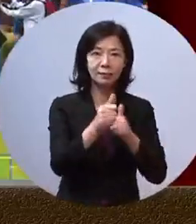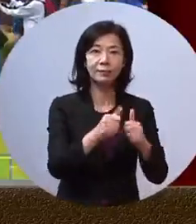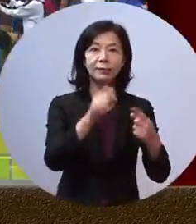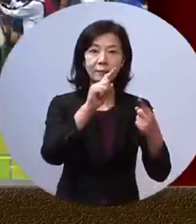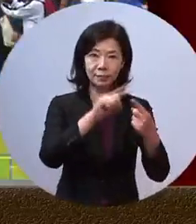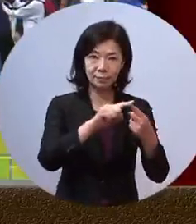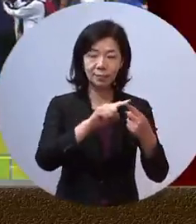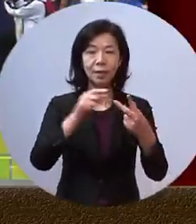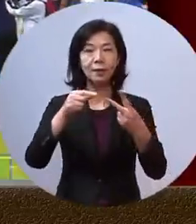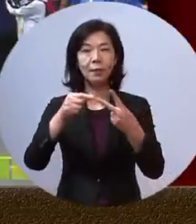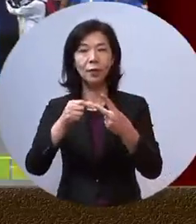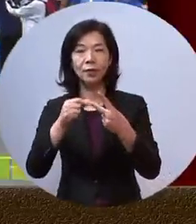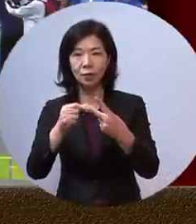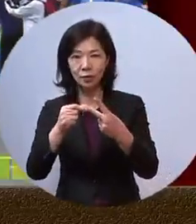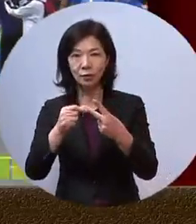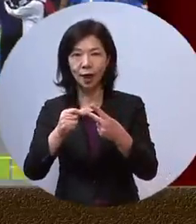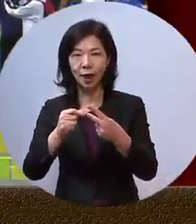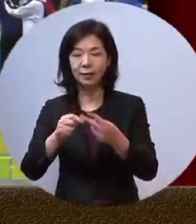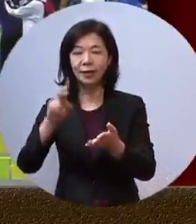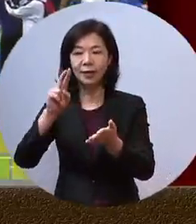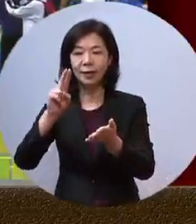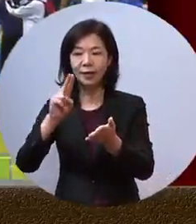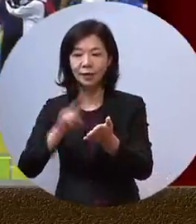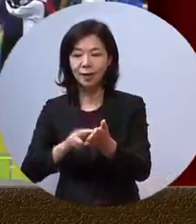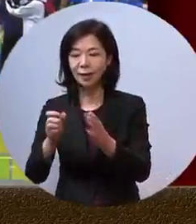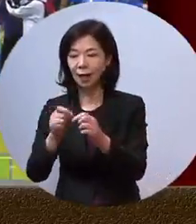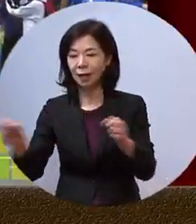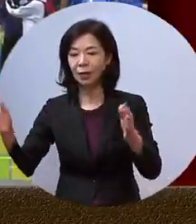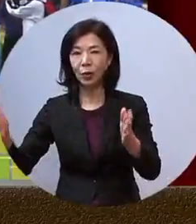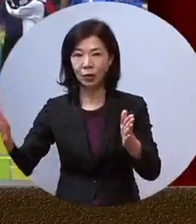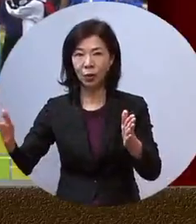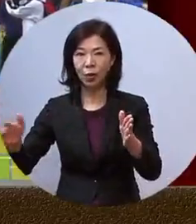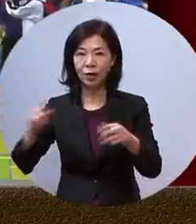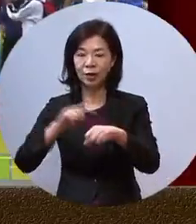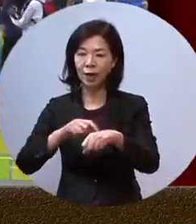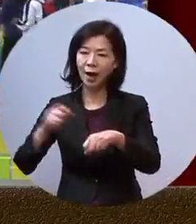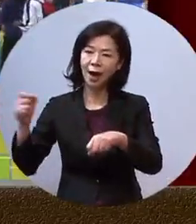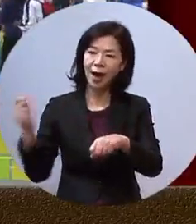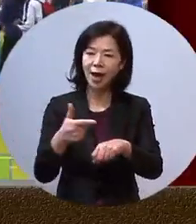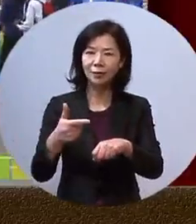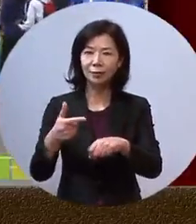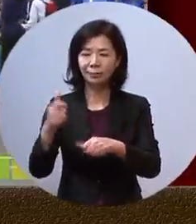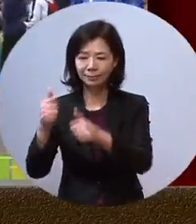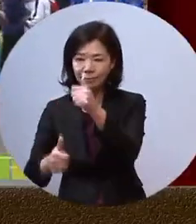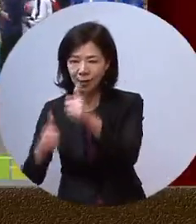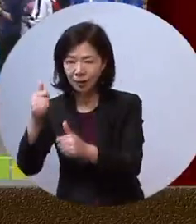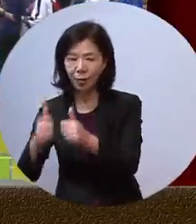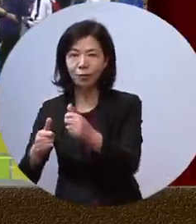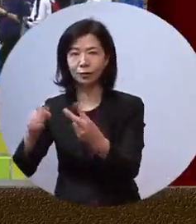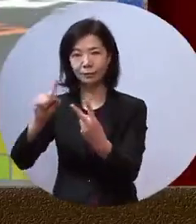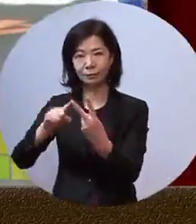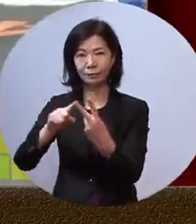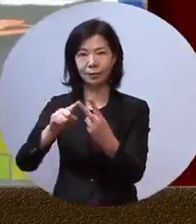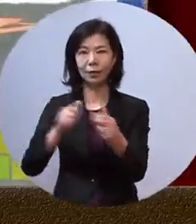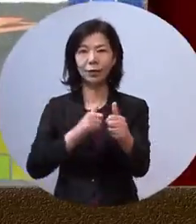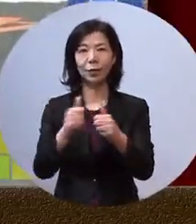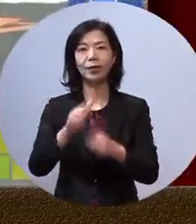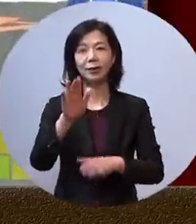ロと、規定の距離をどれだけ短い時間で走れるか時間を競うクリテリウムがあります